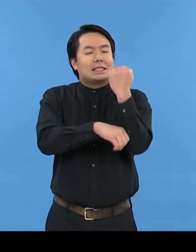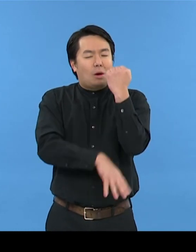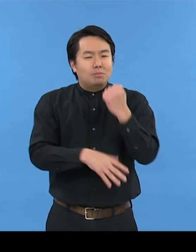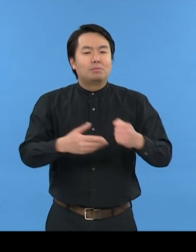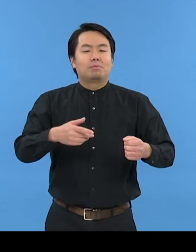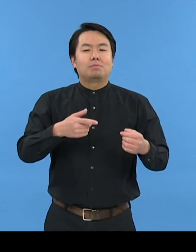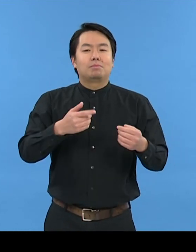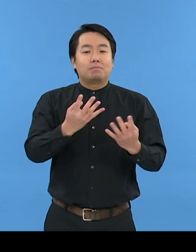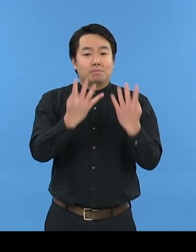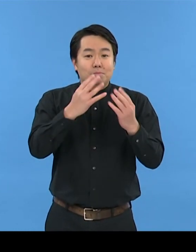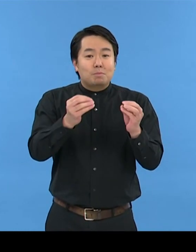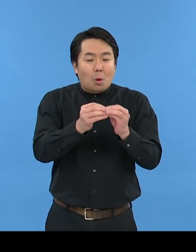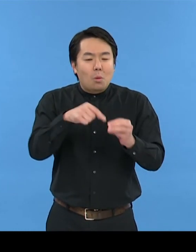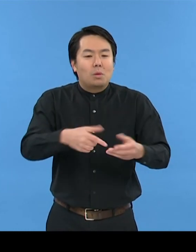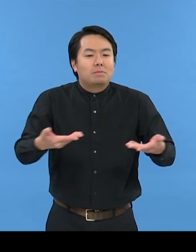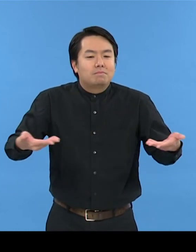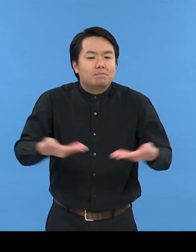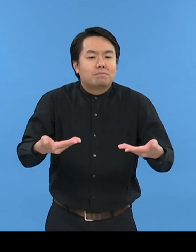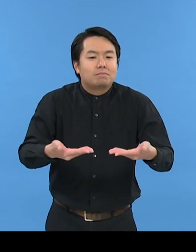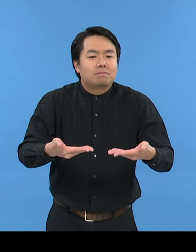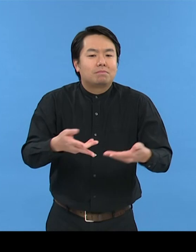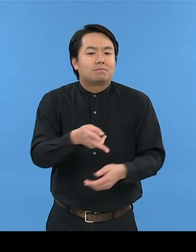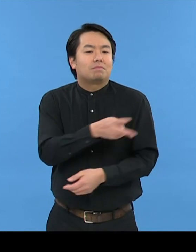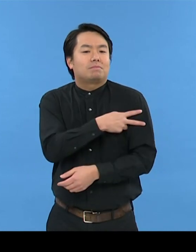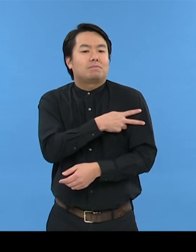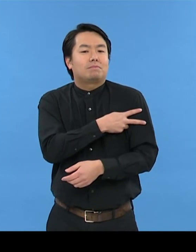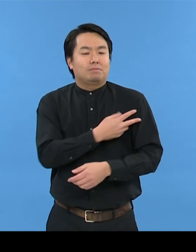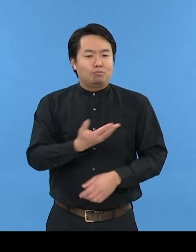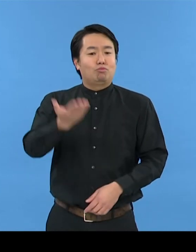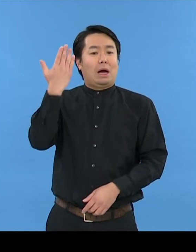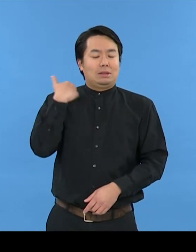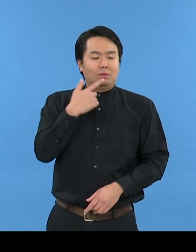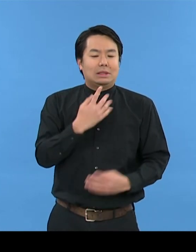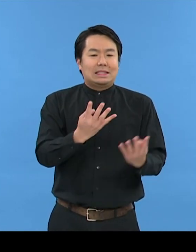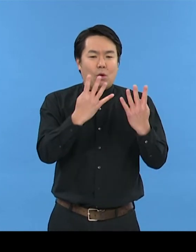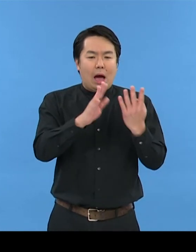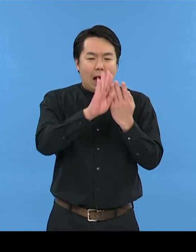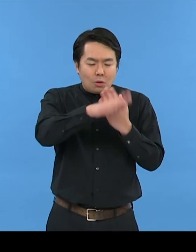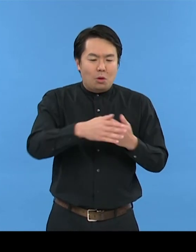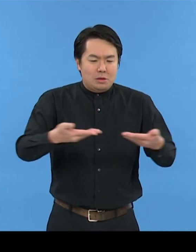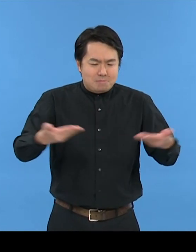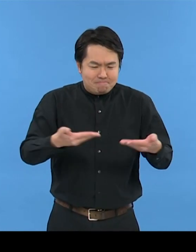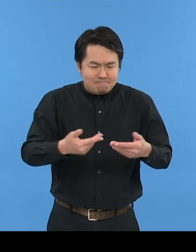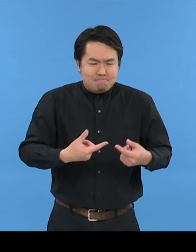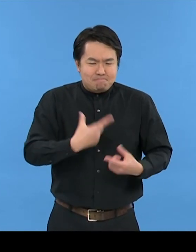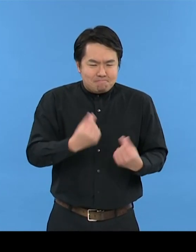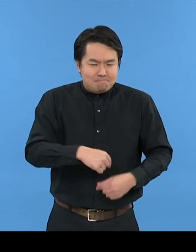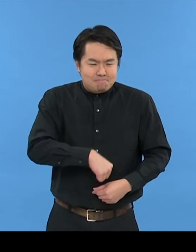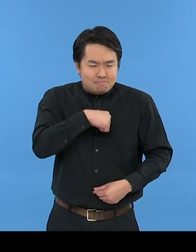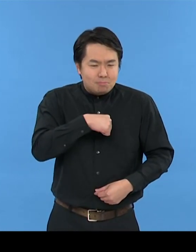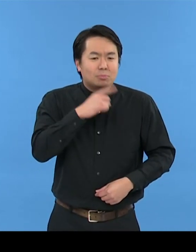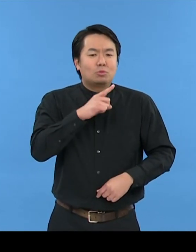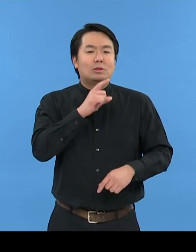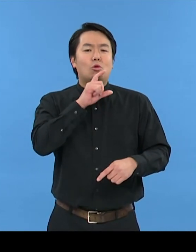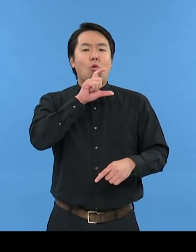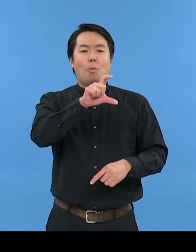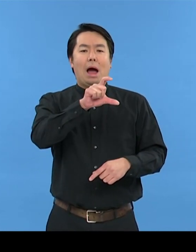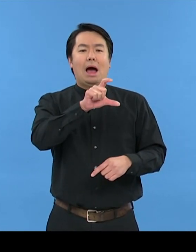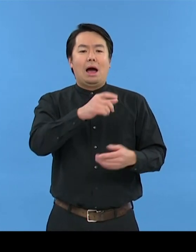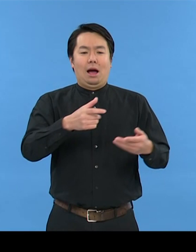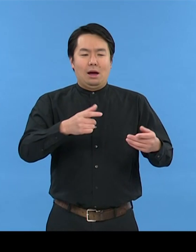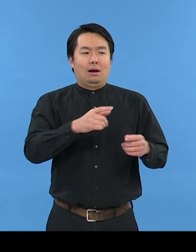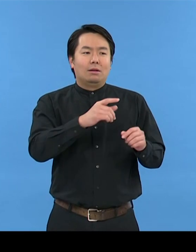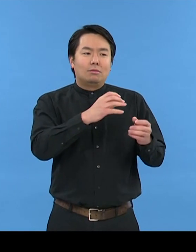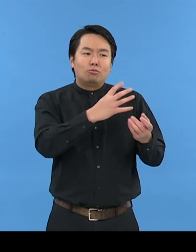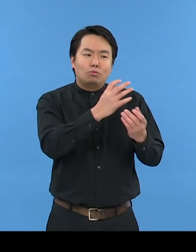いくというのが中心なんですね昔はあの懲役は低域に複数っていうの方韓国であることで